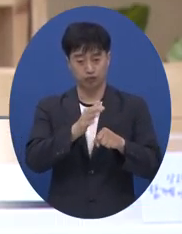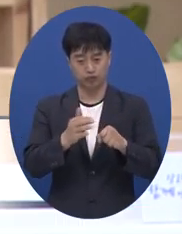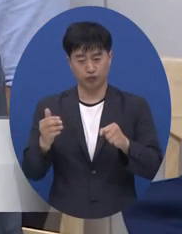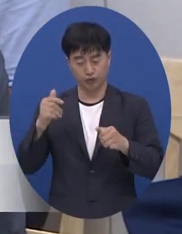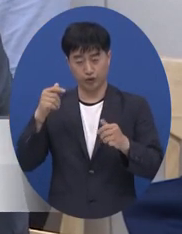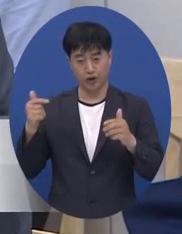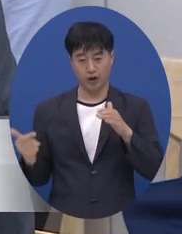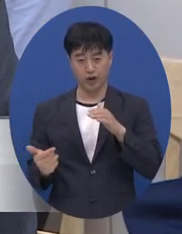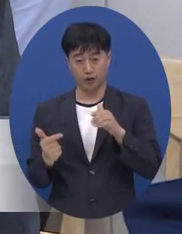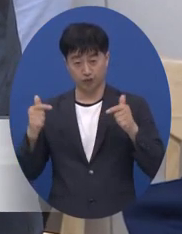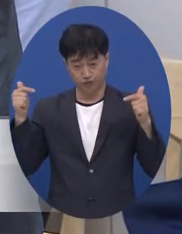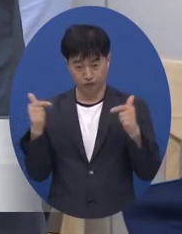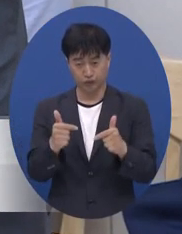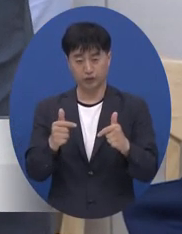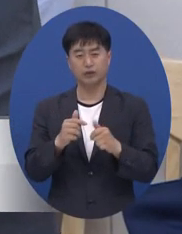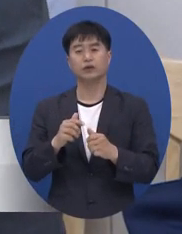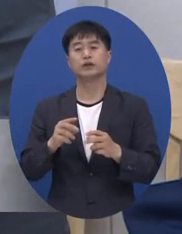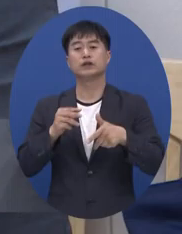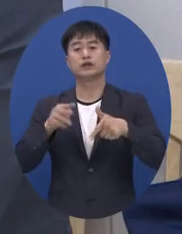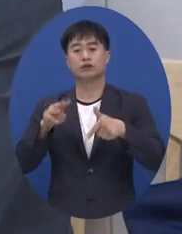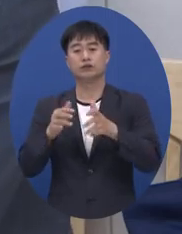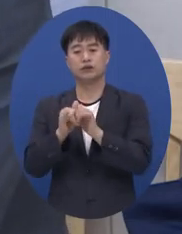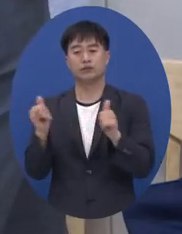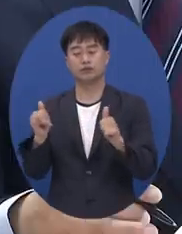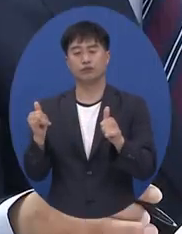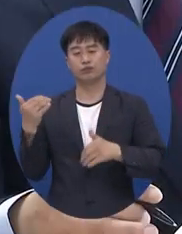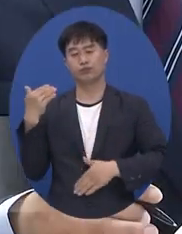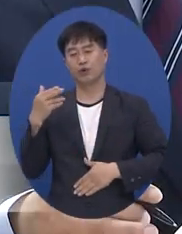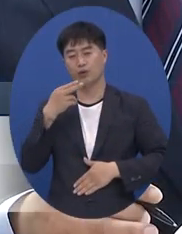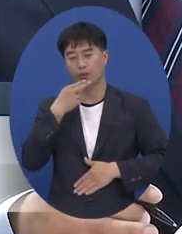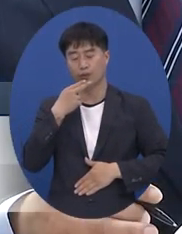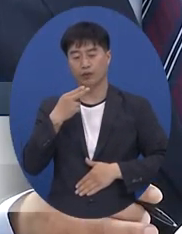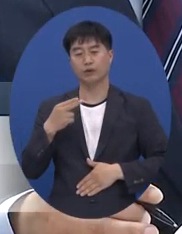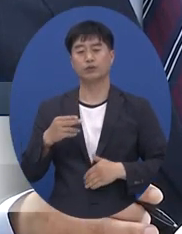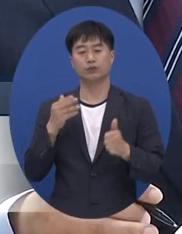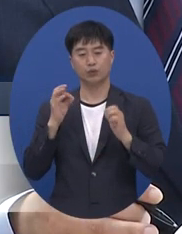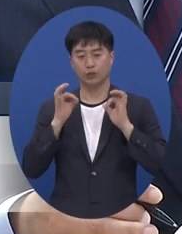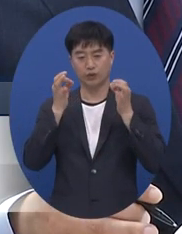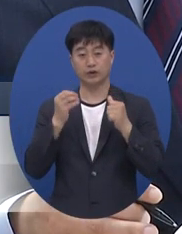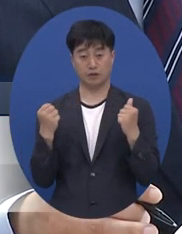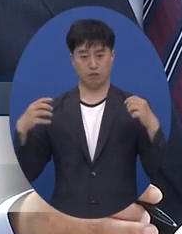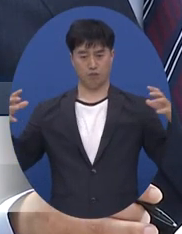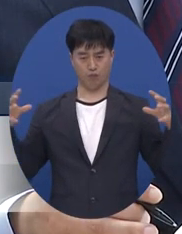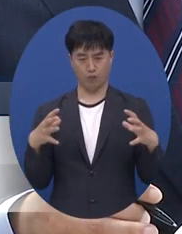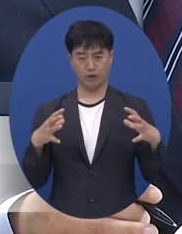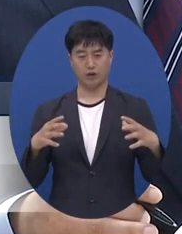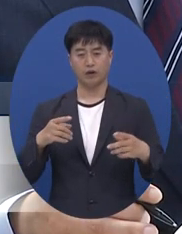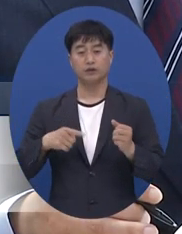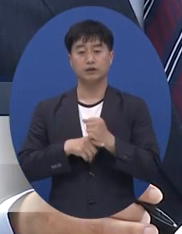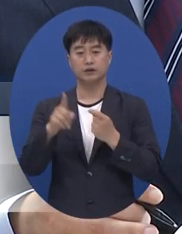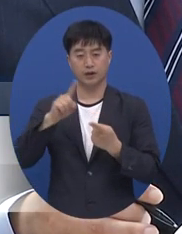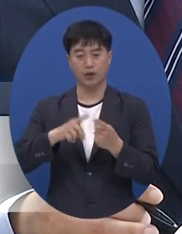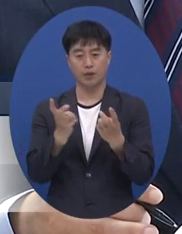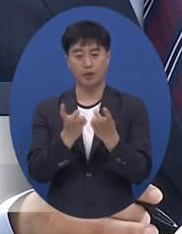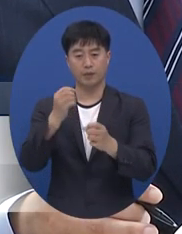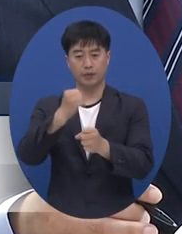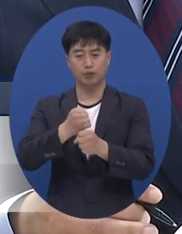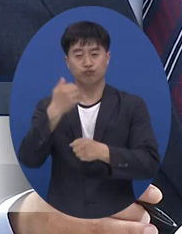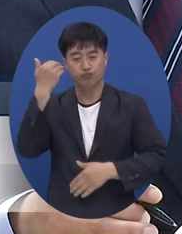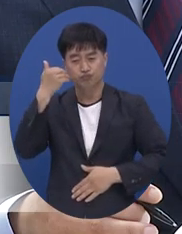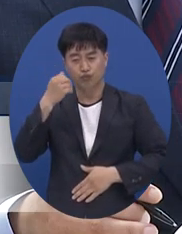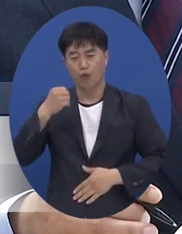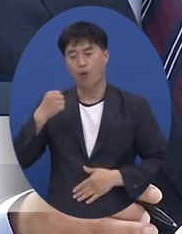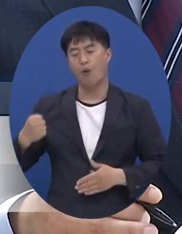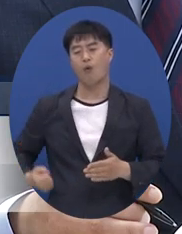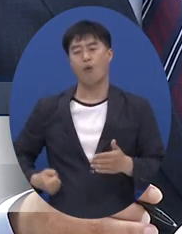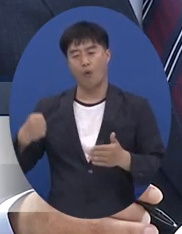인천 시민에게 부담되지 않도록 노력하겠다고 말했습니다. 힘을 합쳐서 정말 합리적인 대안 만들고 누군가한테 억울한